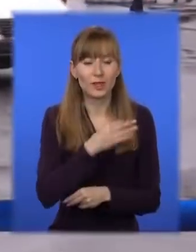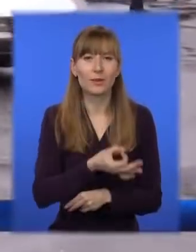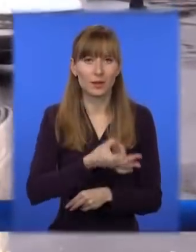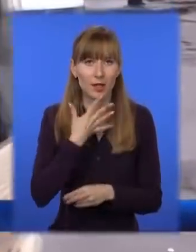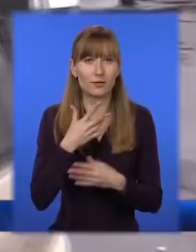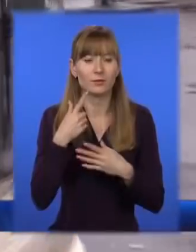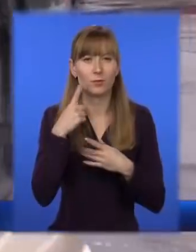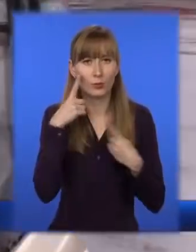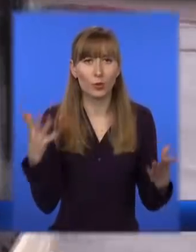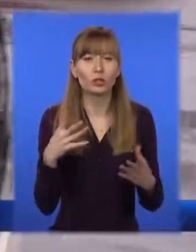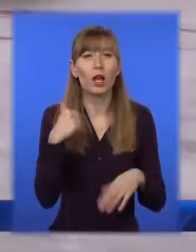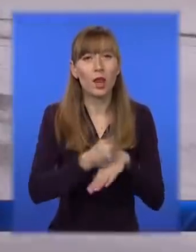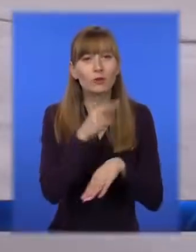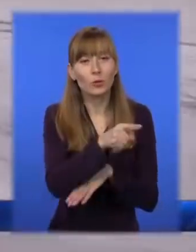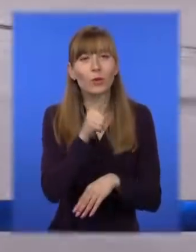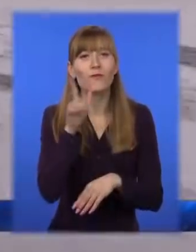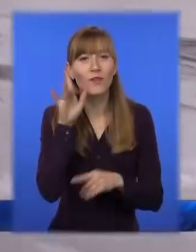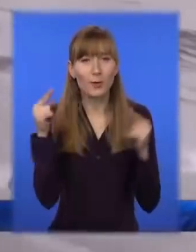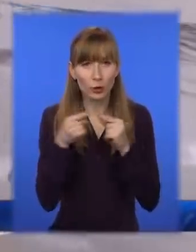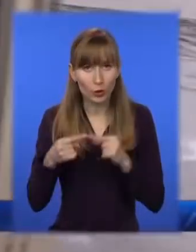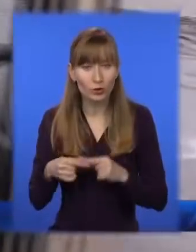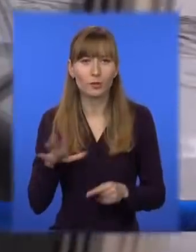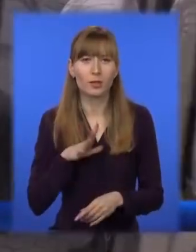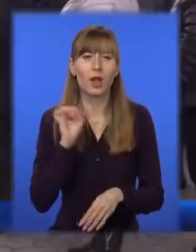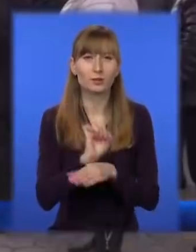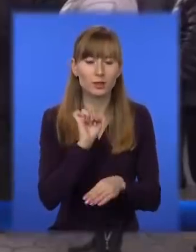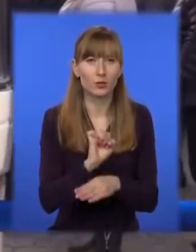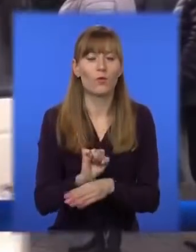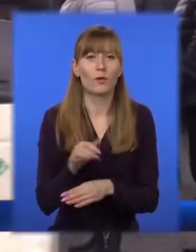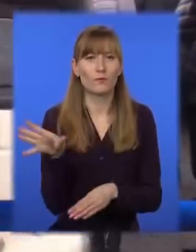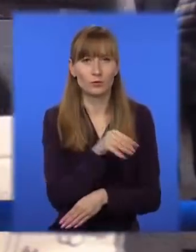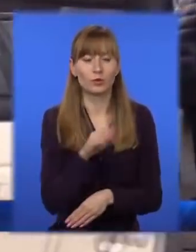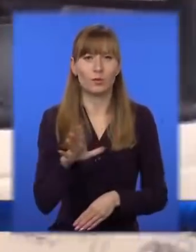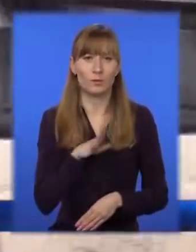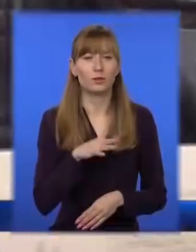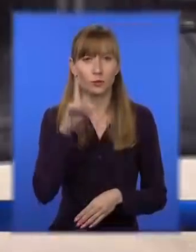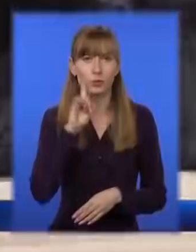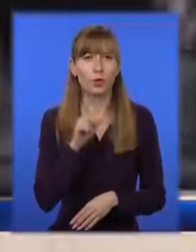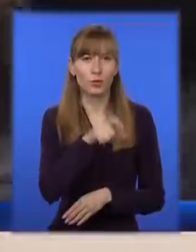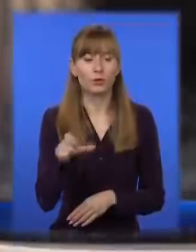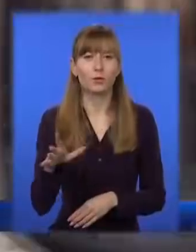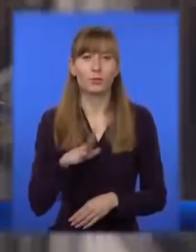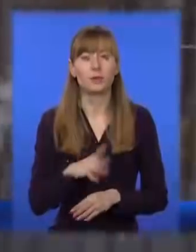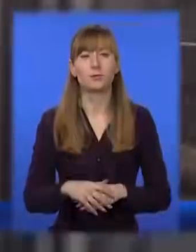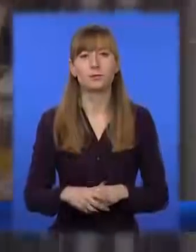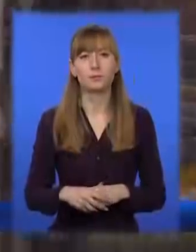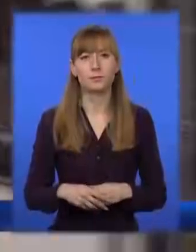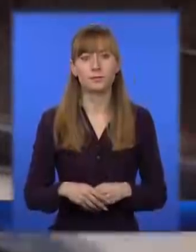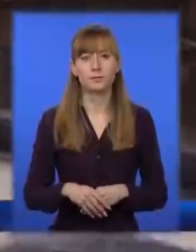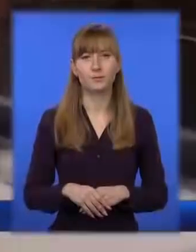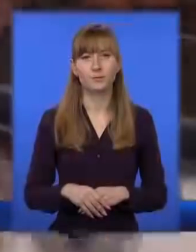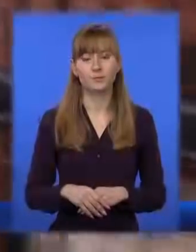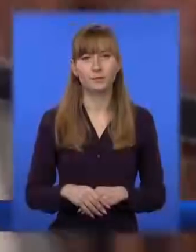лише побажати, аби приїжджав він вчасно та зупинявся на усіх станціях, особливо в районі Інгульця. Олена